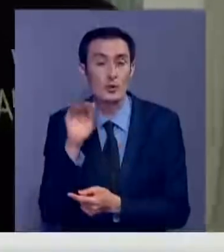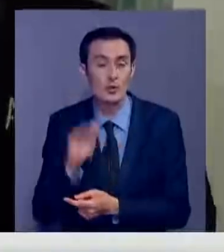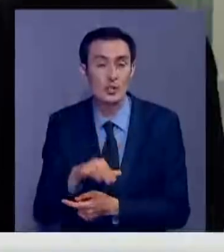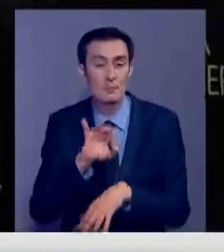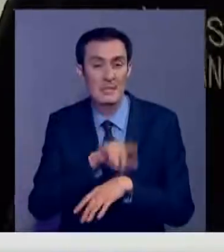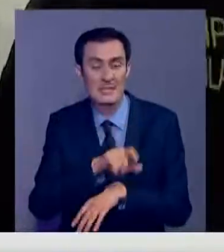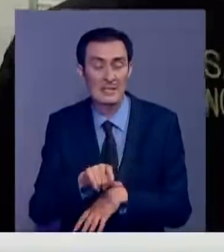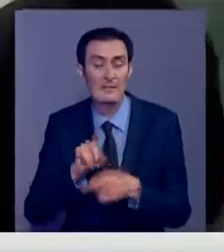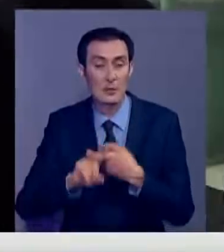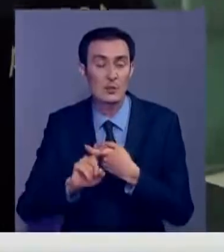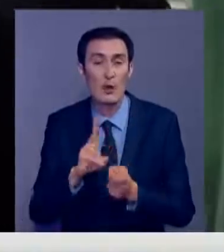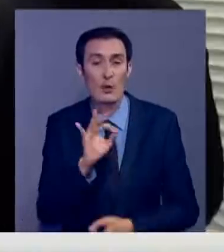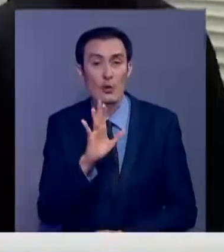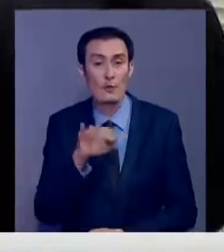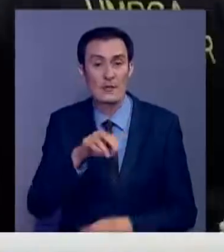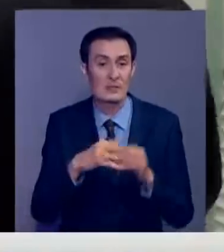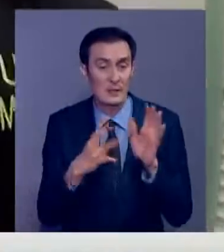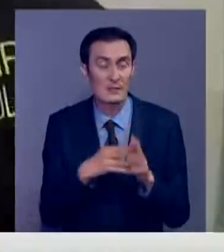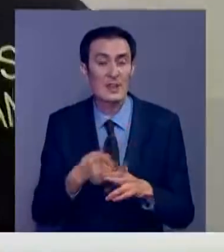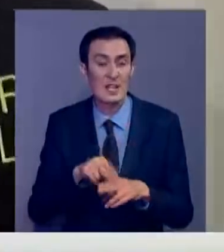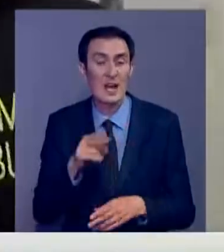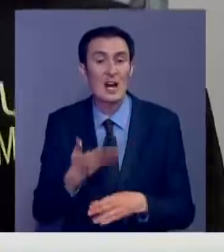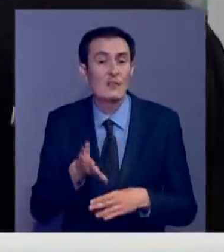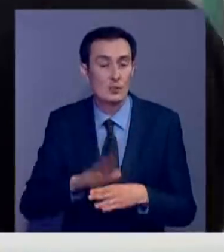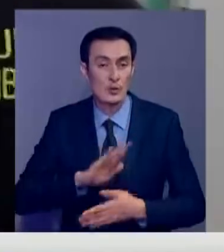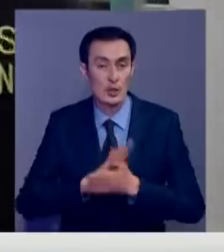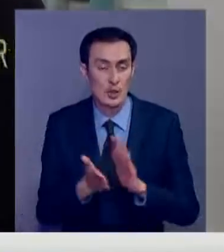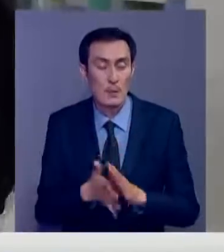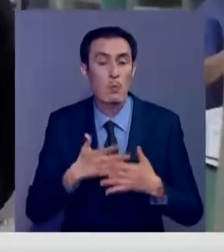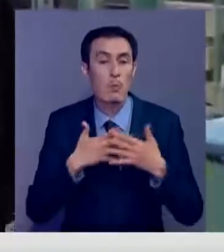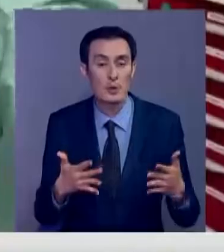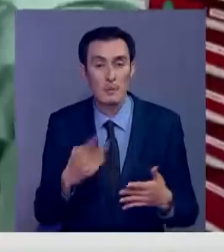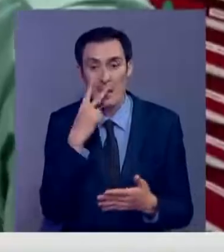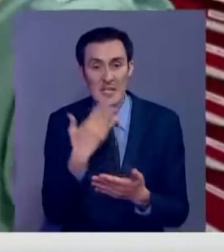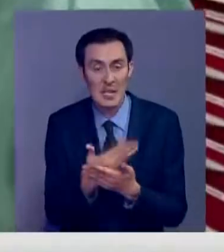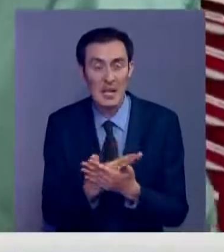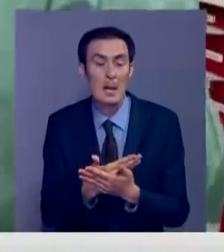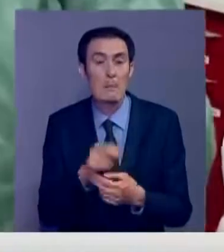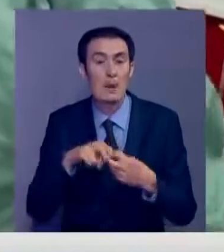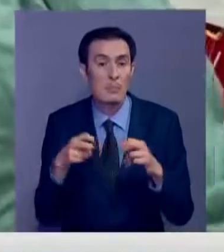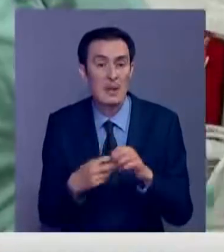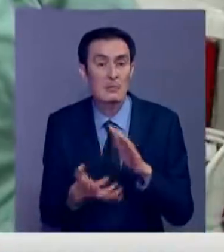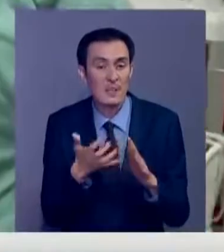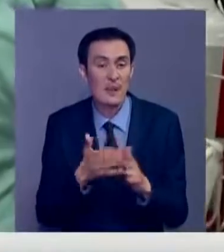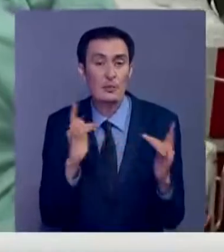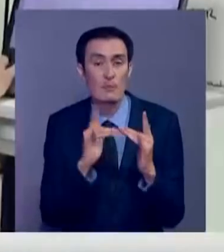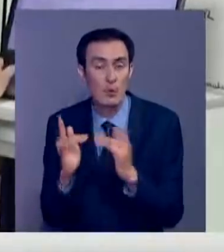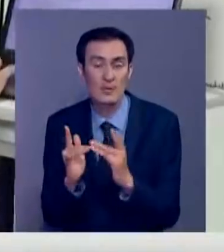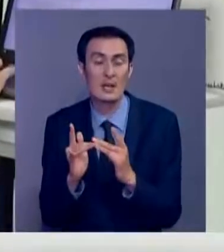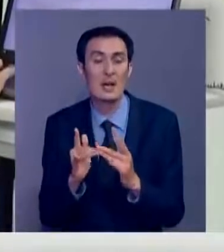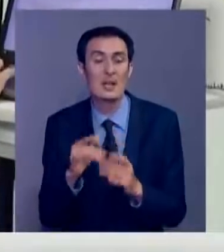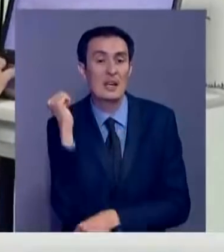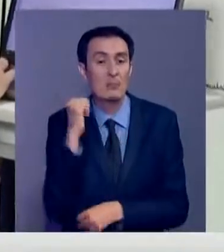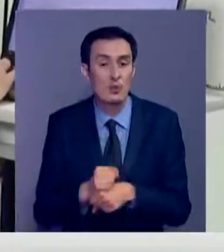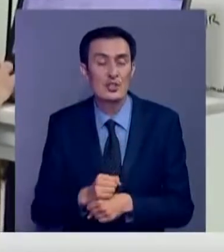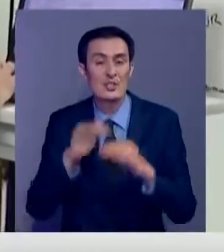с диагнозом COVID-19. И эта работа в экстренном режиме еще больше обнажила проблемы сферы – нехватку коек, персонала,